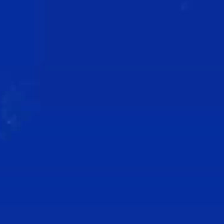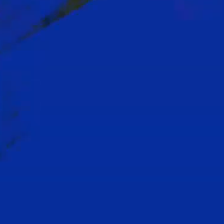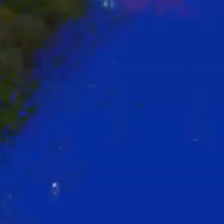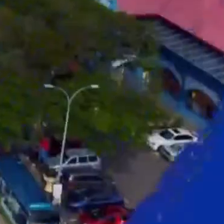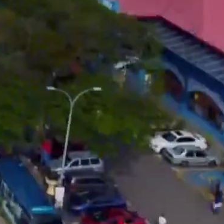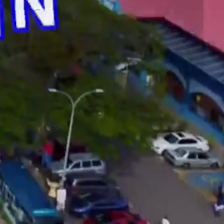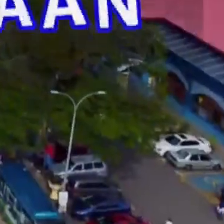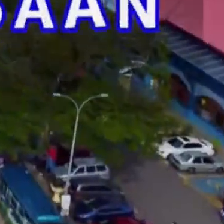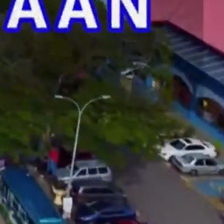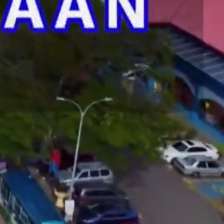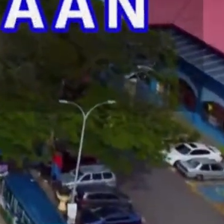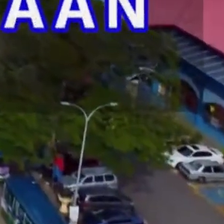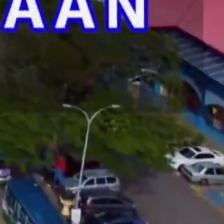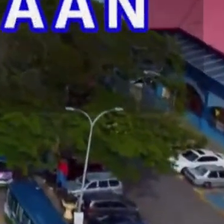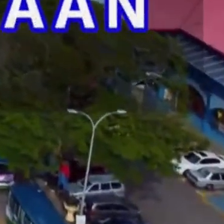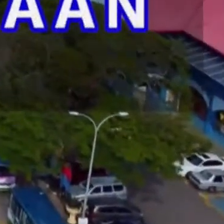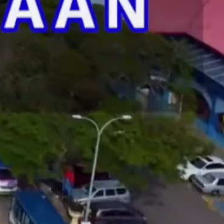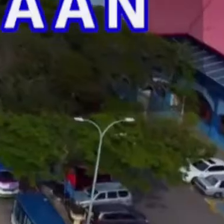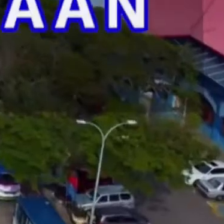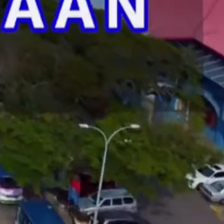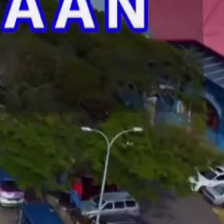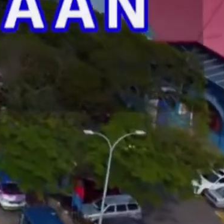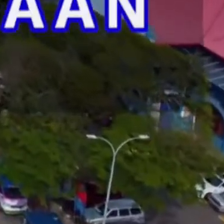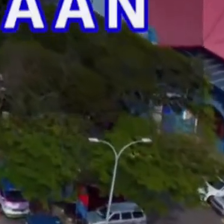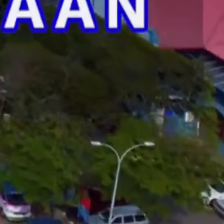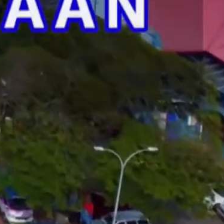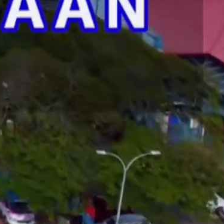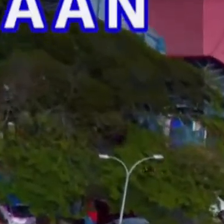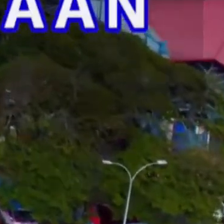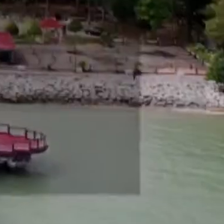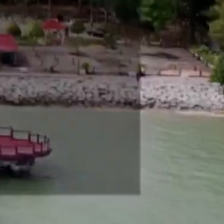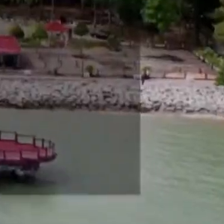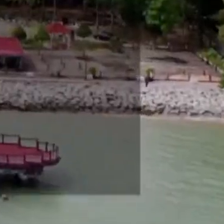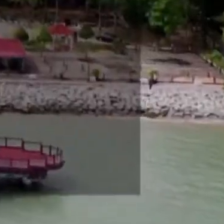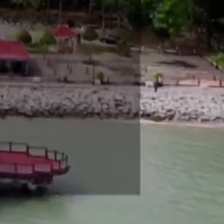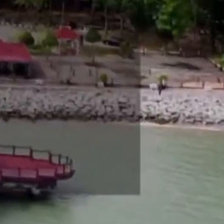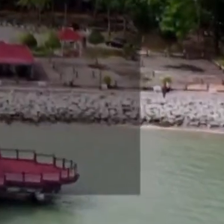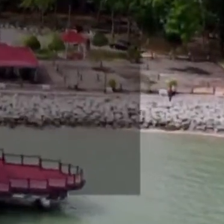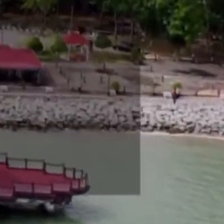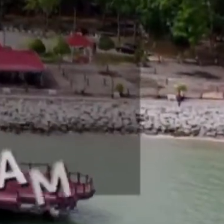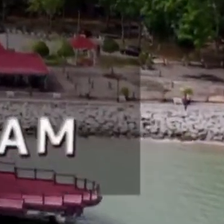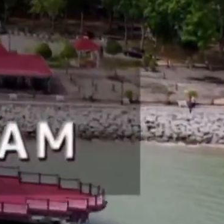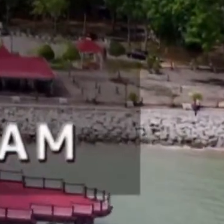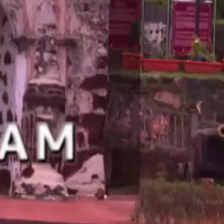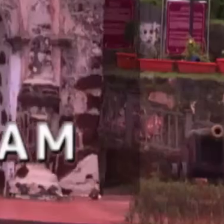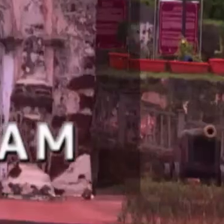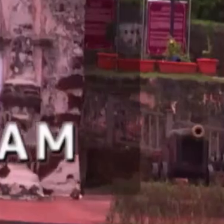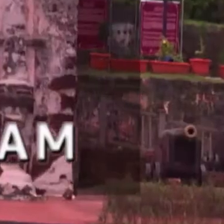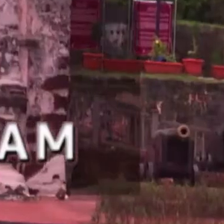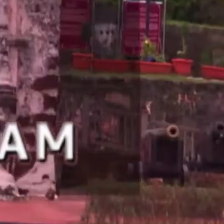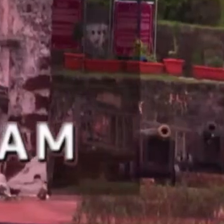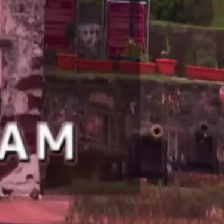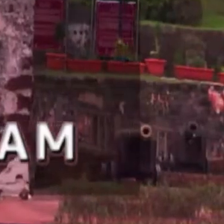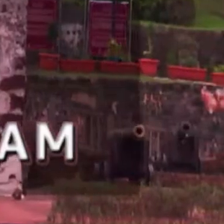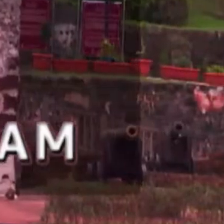Sambutan Hari Malaysia 2022 peringkat kebangsaan. 16 September 2022,